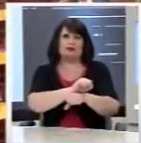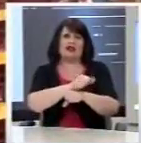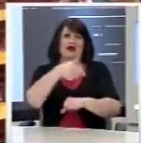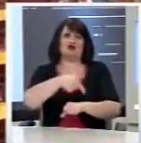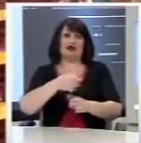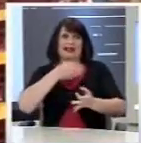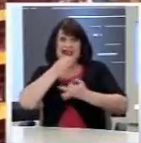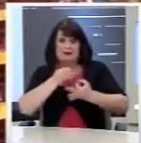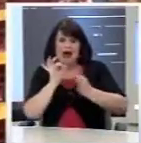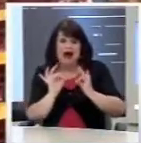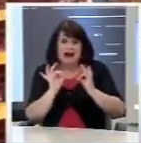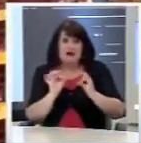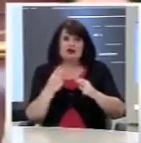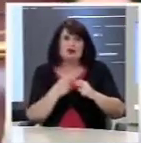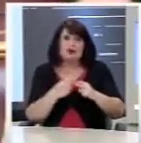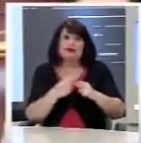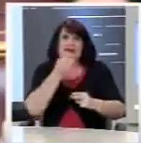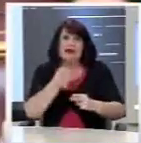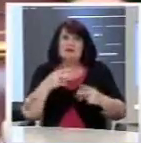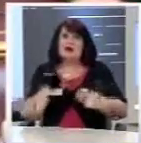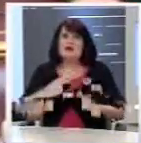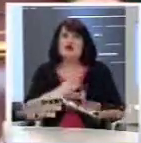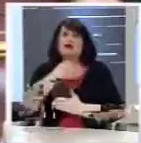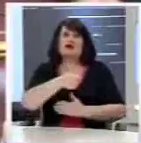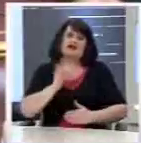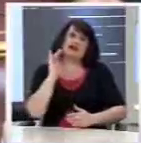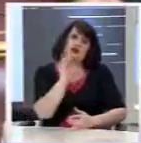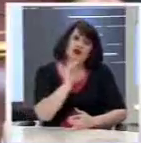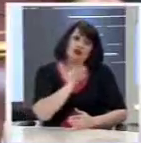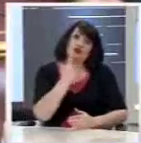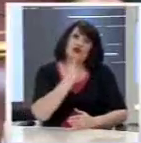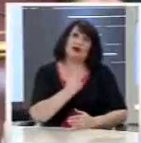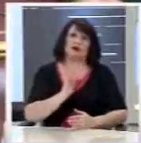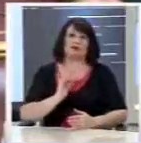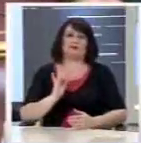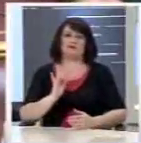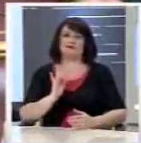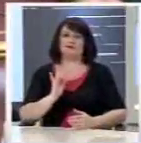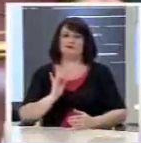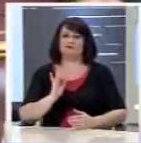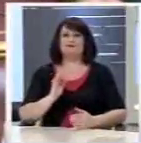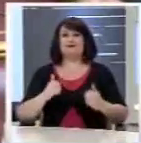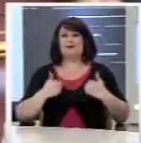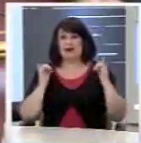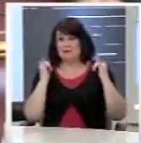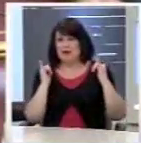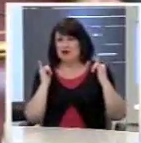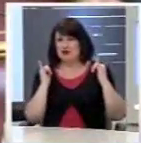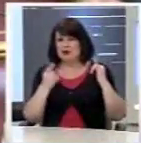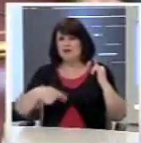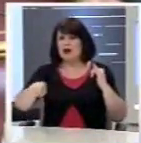περιέγραψα επισήμως δια του Υπουργού της Δικαιοσύνης, όπως βλέπει ο Κώδικας Ποινικής Δικονομίας. Λοιπόν, παιχνιδάκια με άλλους και όχι με